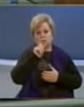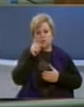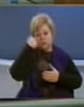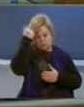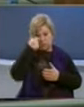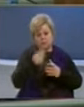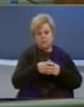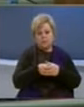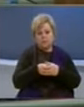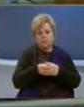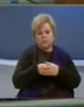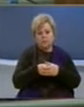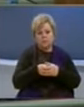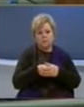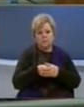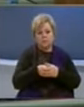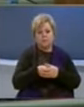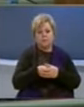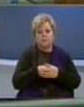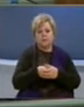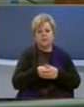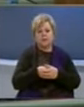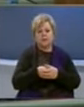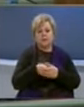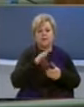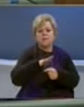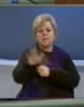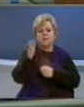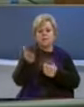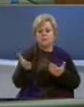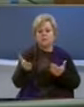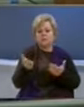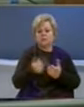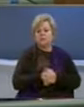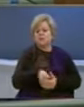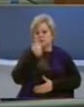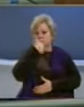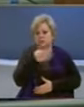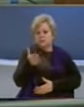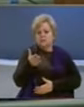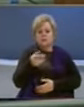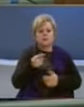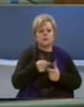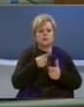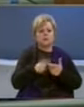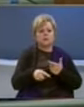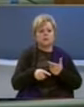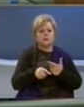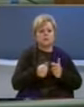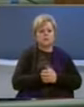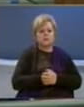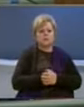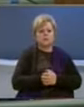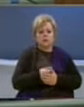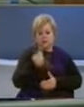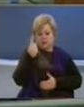nuk janë përjashtuar prej kësaj pjesë të sistemit drejtësisë. Çka nëse ndodh